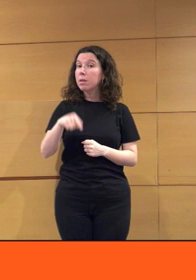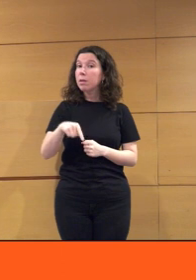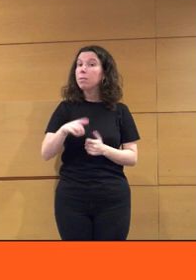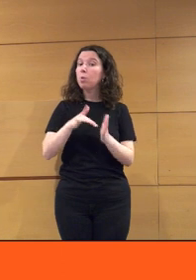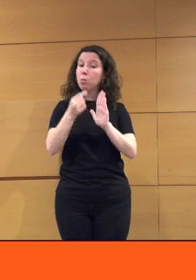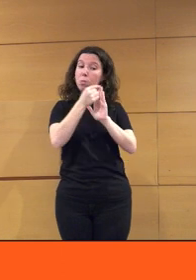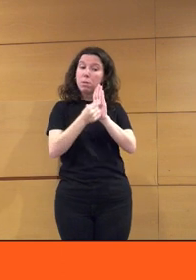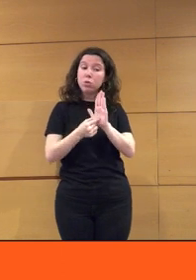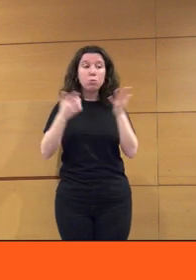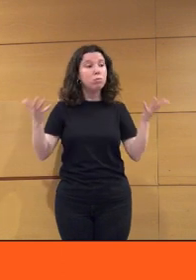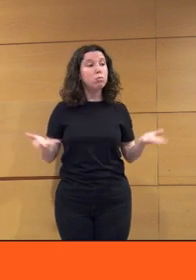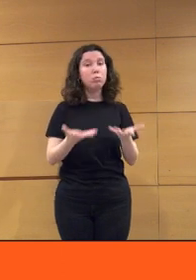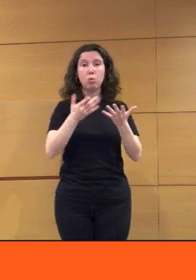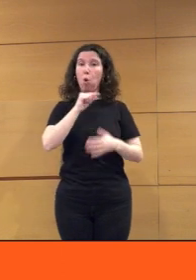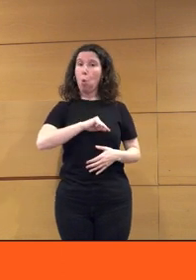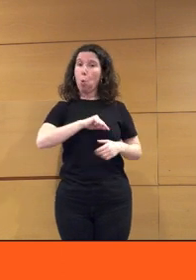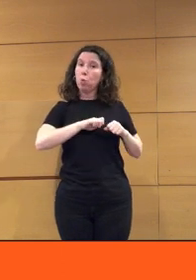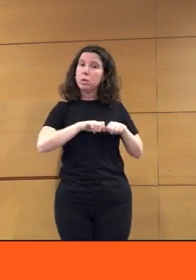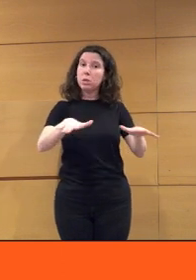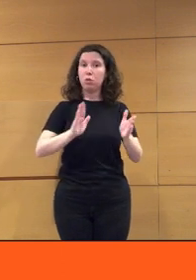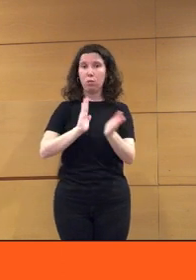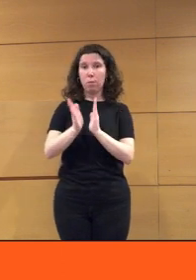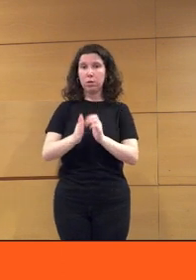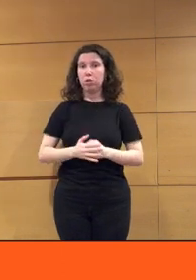promoció, conscienciació i formació.